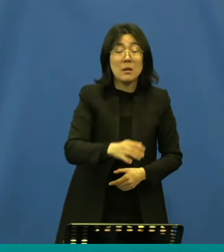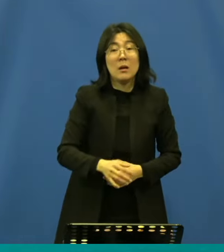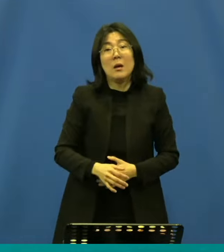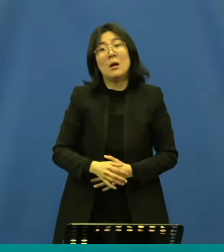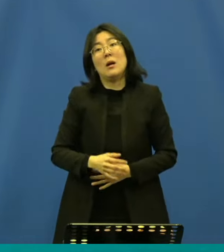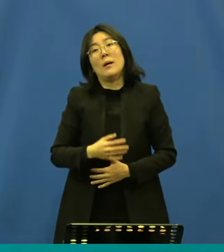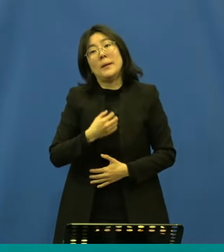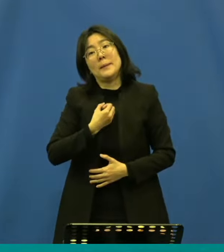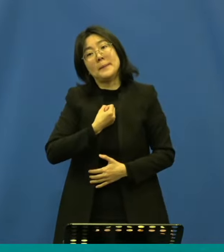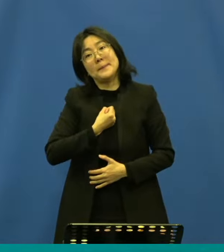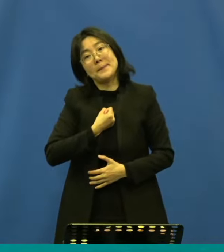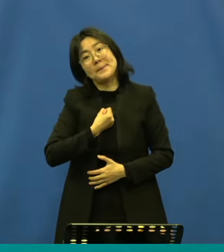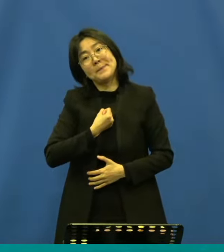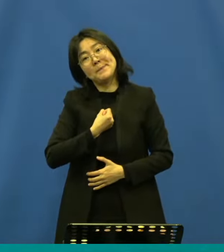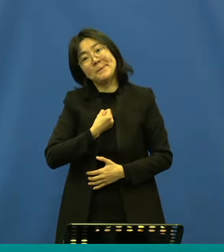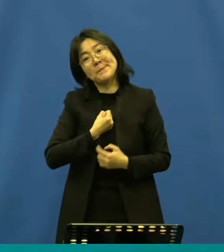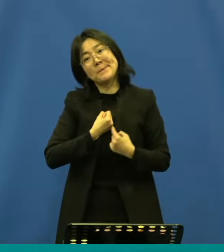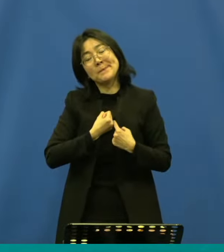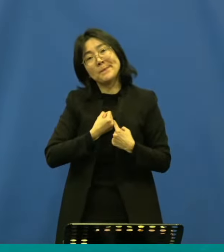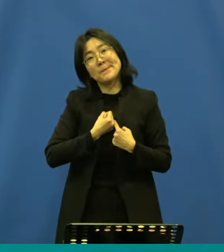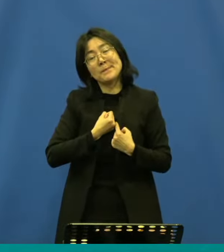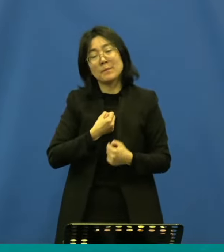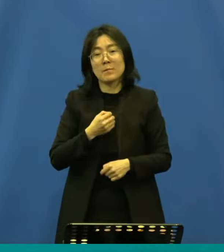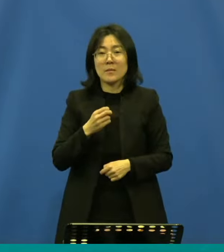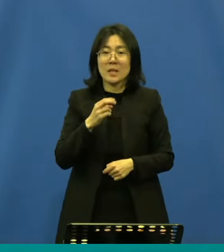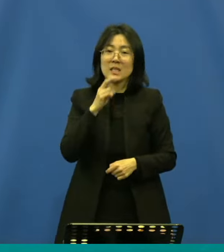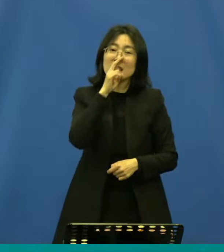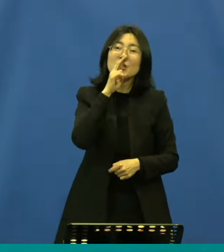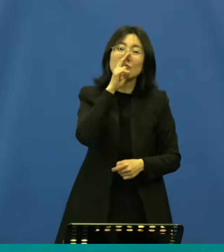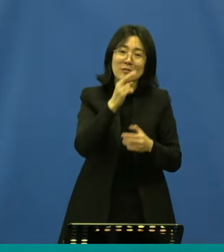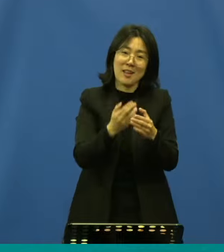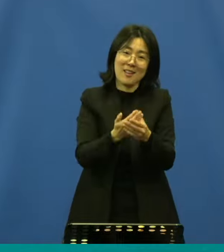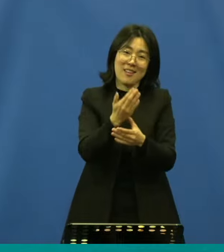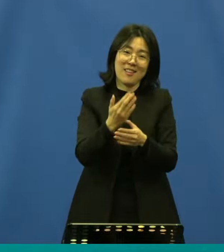여러분 요나의 질투 안에는 민족주의적인 배경이 깔려 있는 거예요.